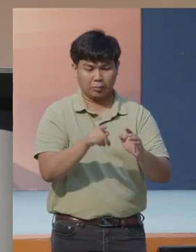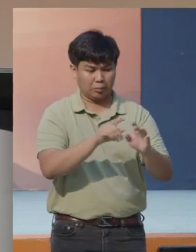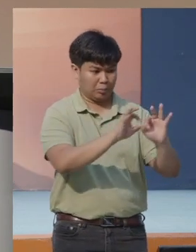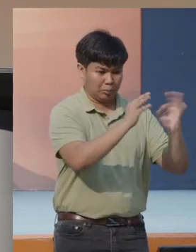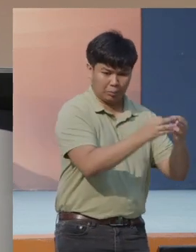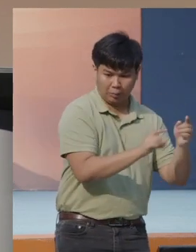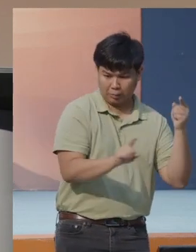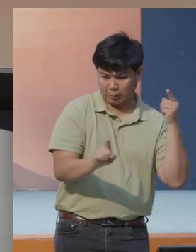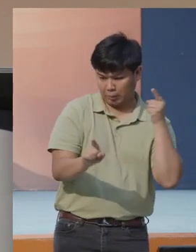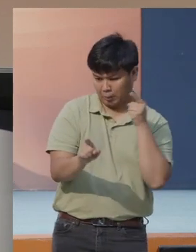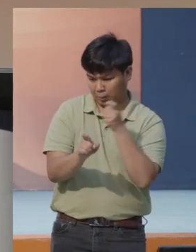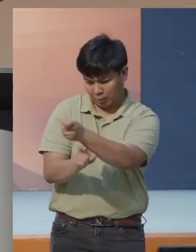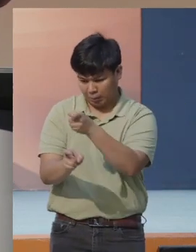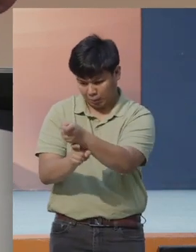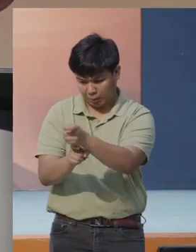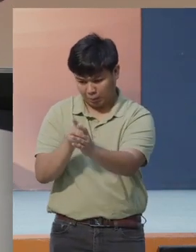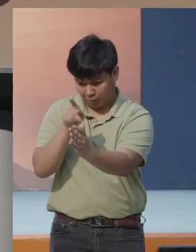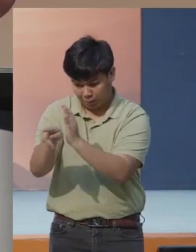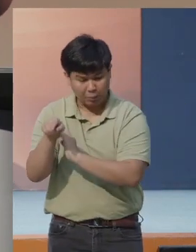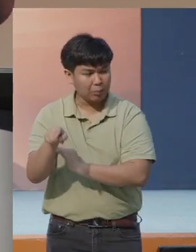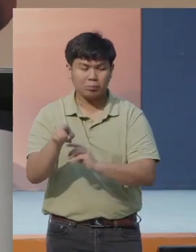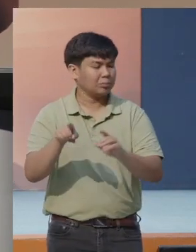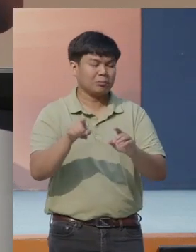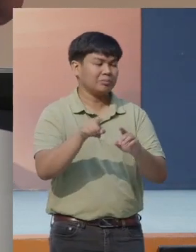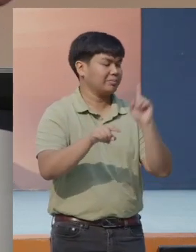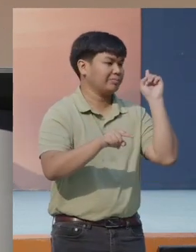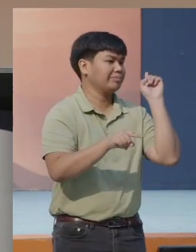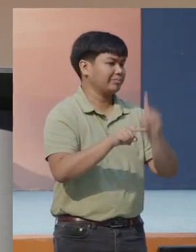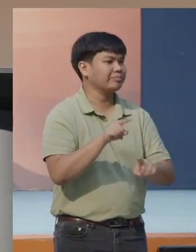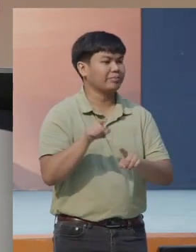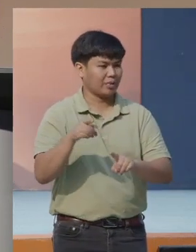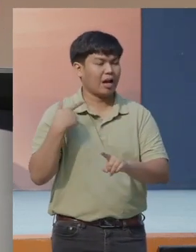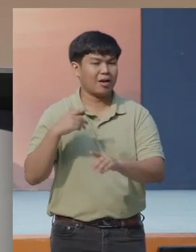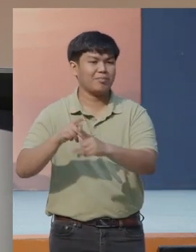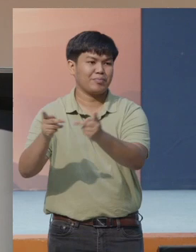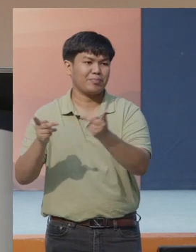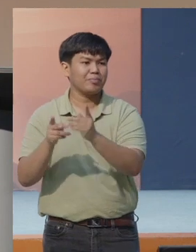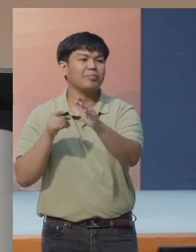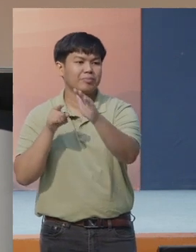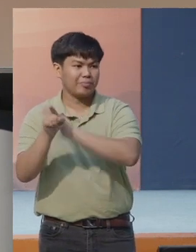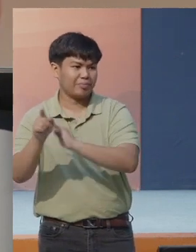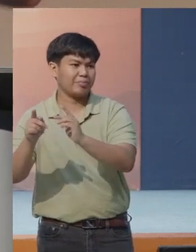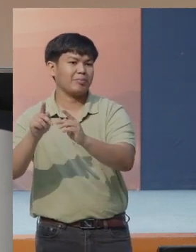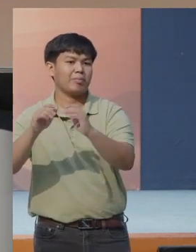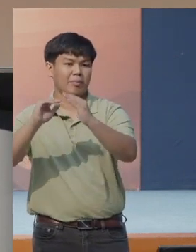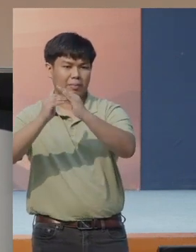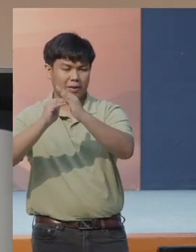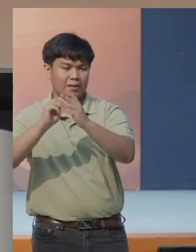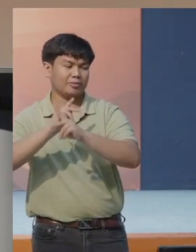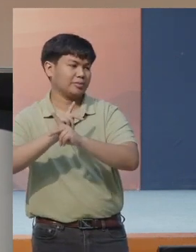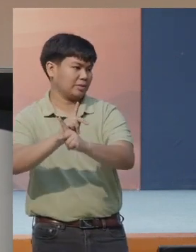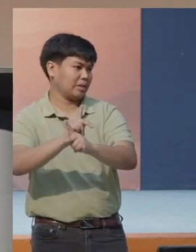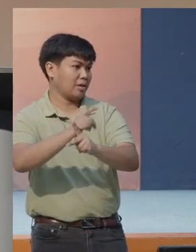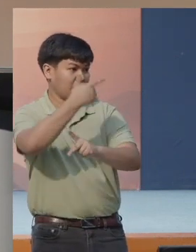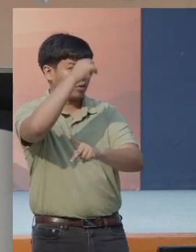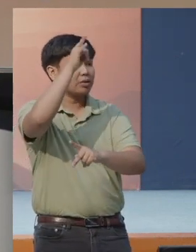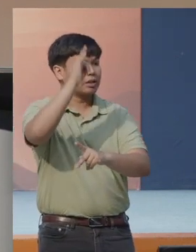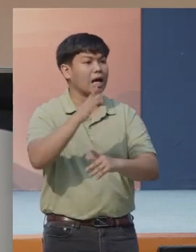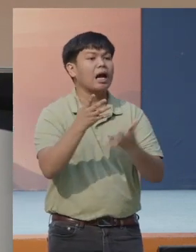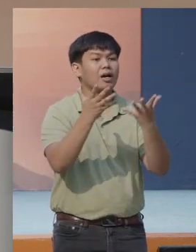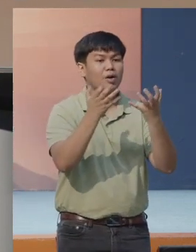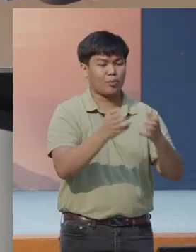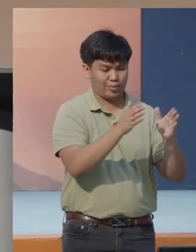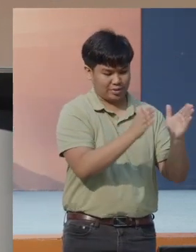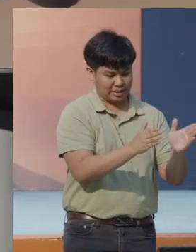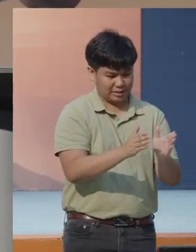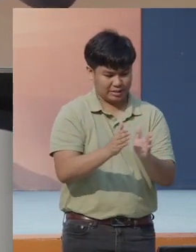Ito ay dahil pinapahalagahan niya ang kapakanan ng bawat tao at binibigyan niya ng pansin ang kaayusan ng buong sambayanan.